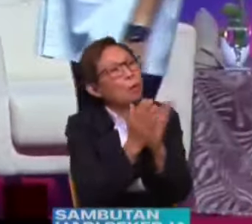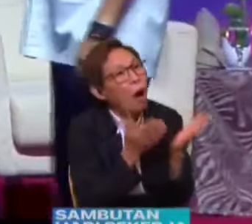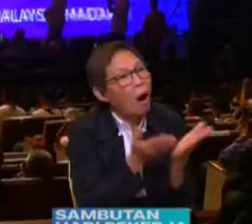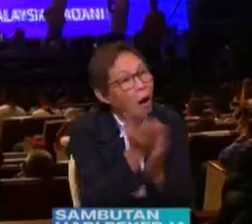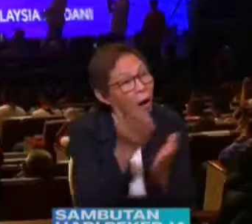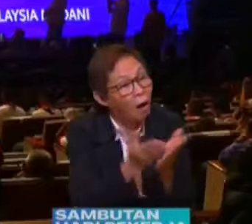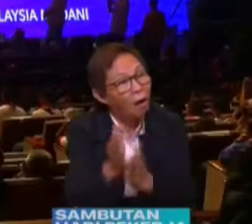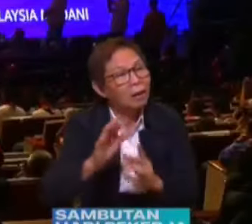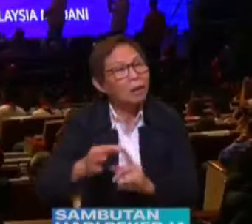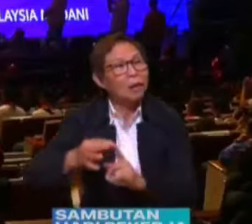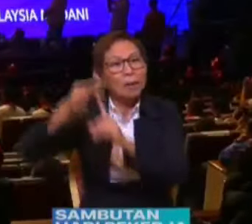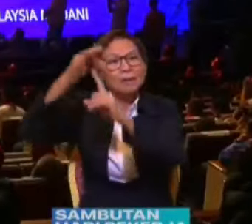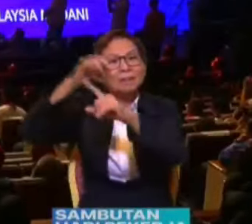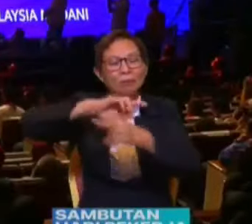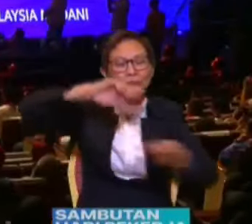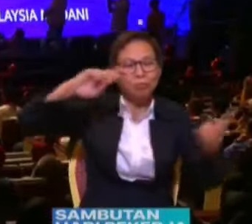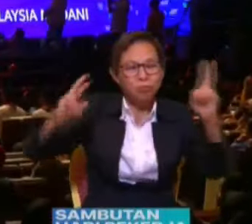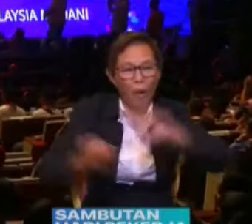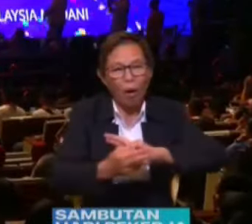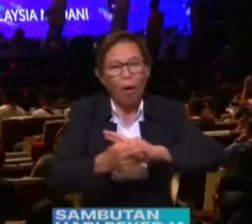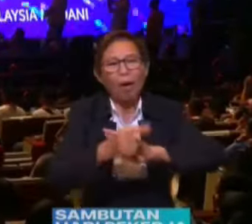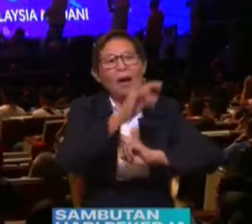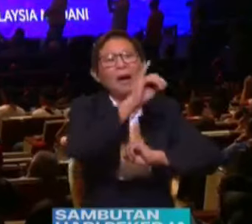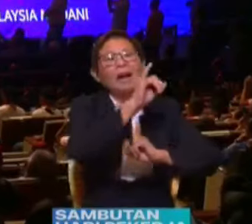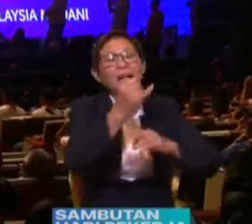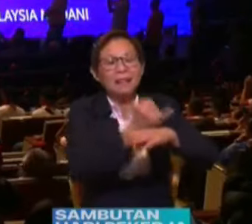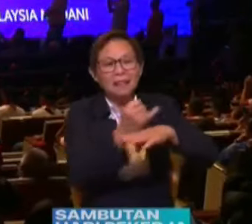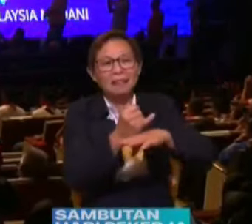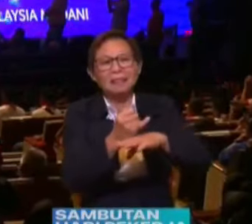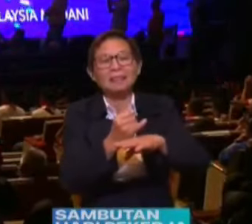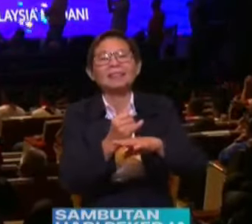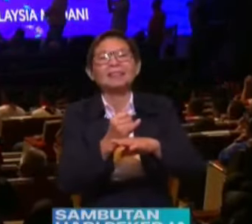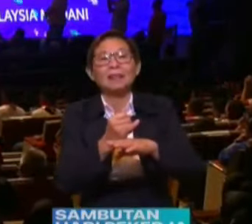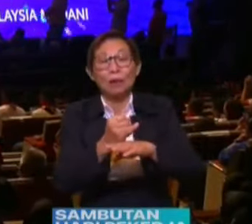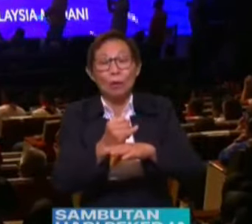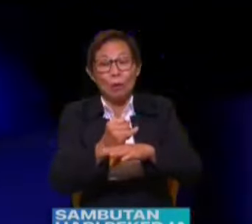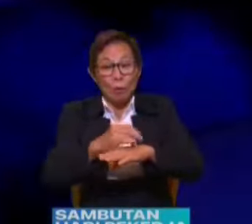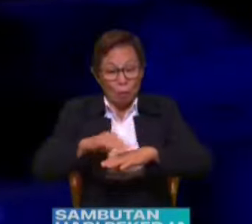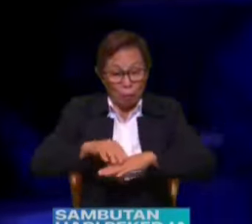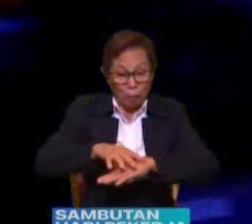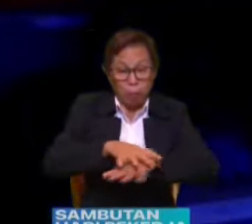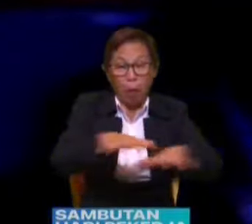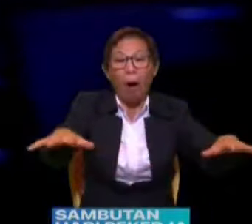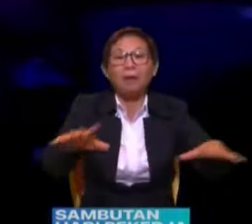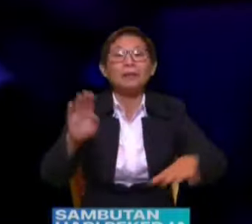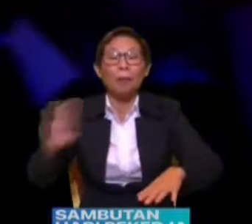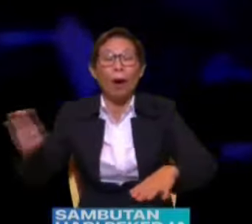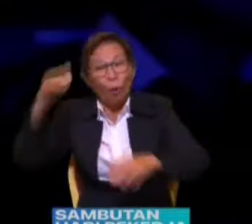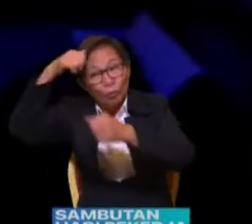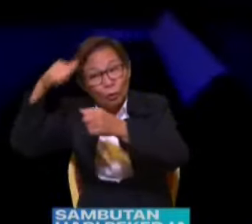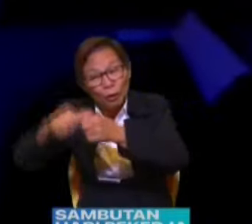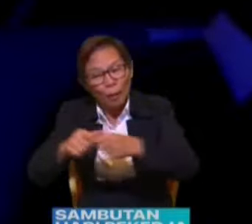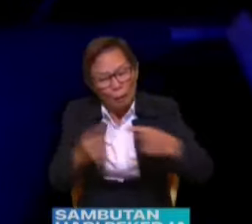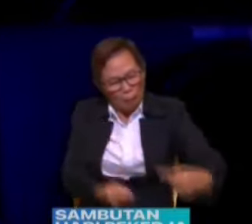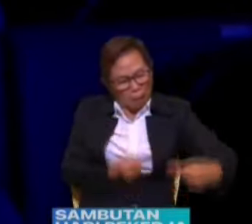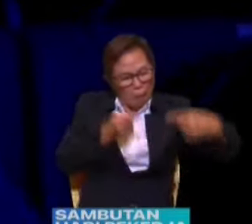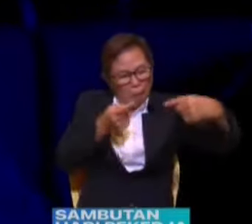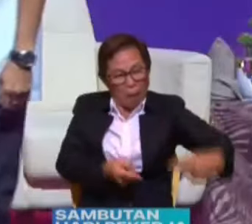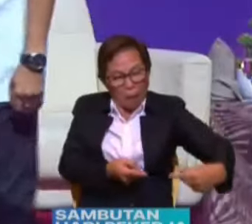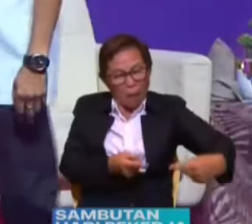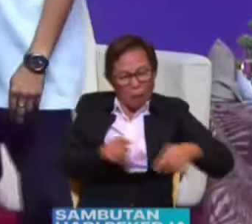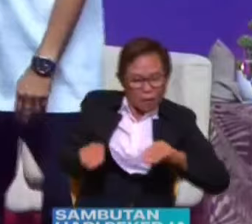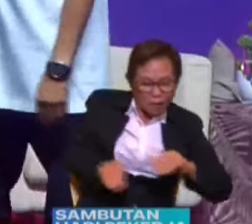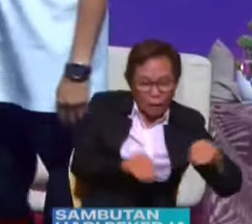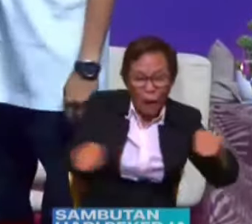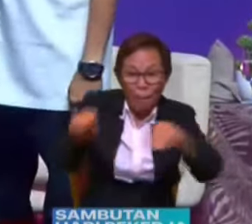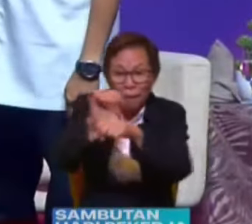ketika terutamanya revolusi industri berkembang pesat di Barat. Dan sudah semestinya untuk memperingati perjuangan gerakan